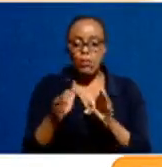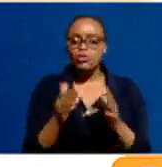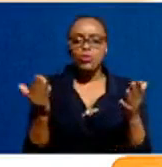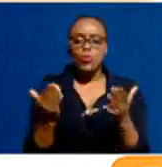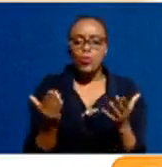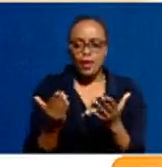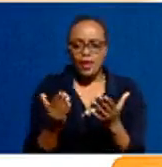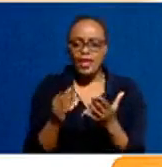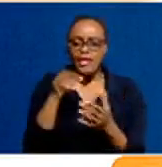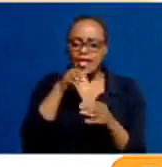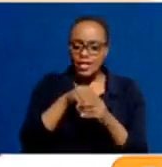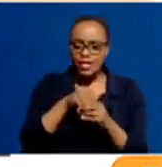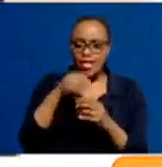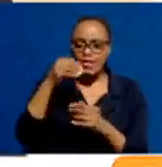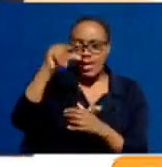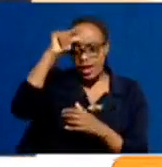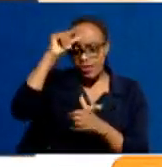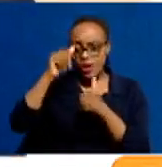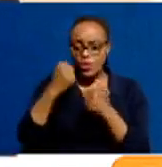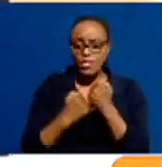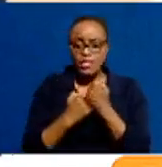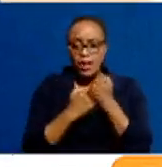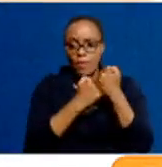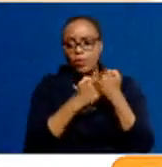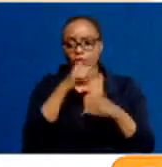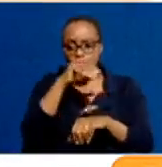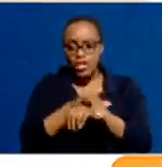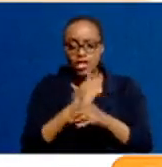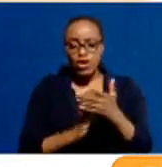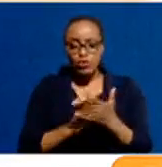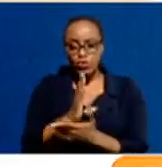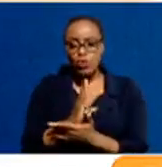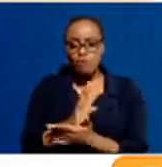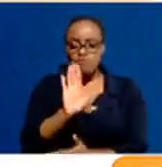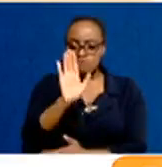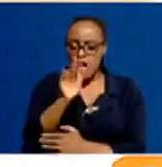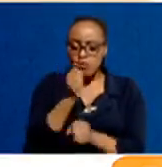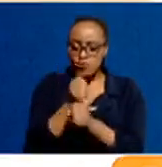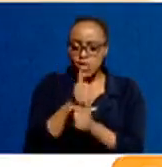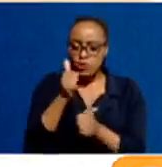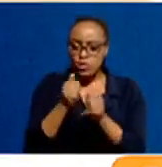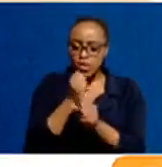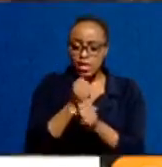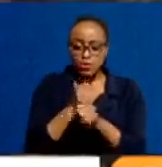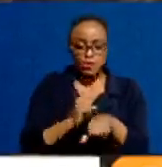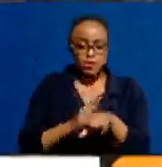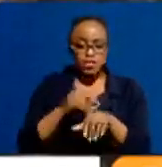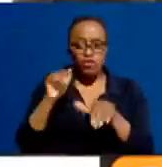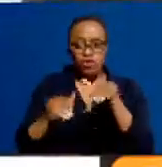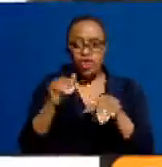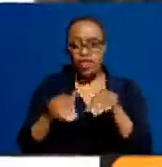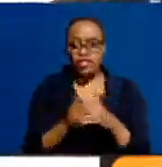wapi kwa serikali ambayo wao wanasaidia kuipata kupitia mambo yao ambayo wanafanya mazuri katika uchaguzi?